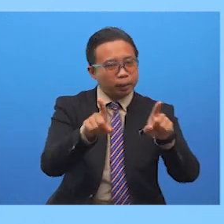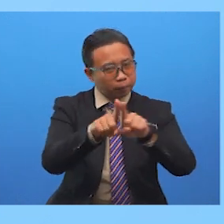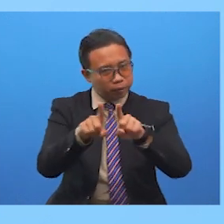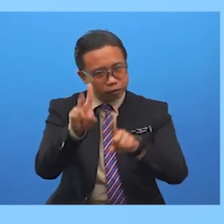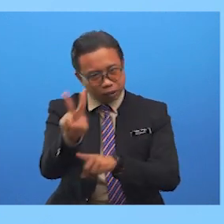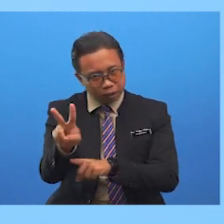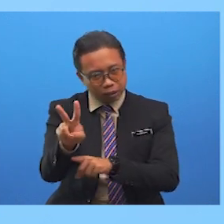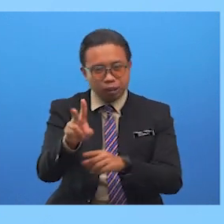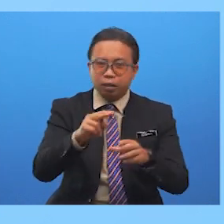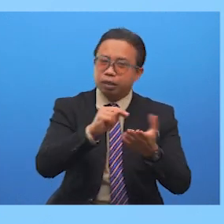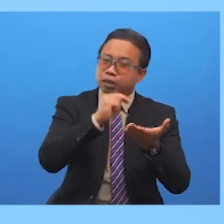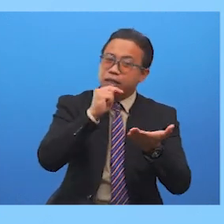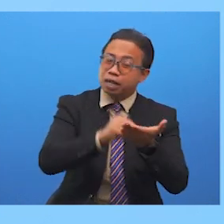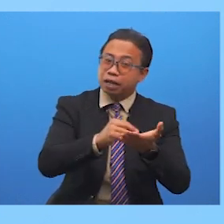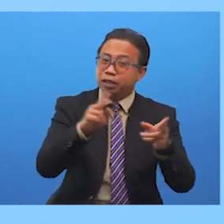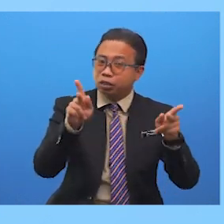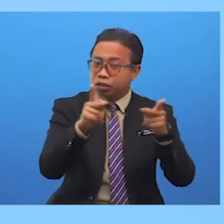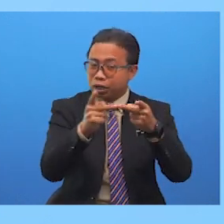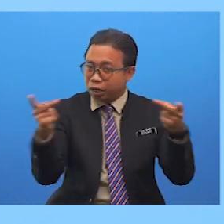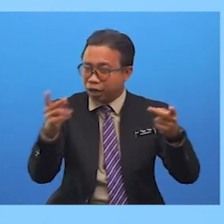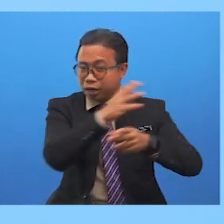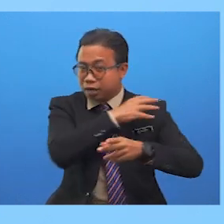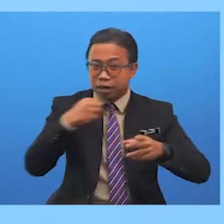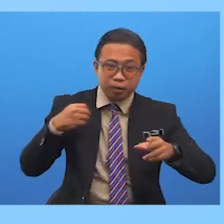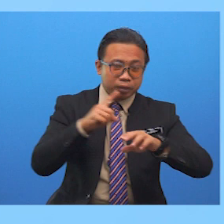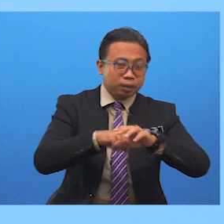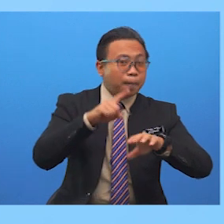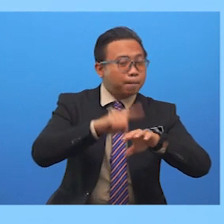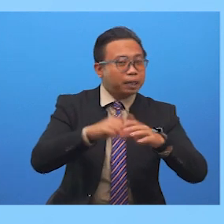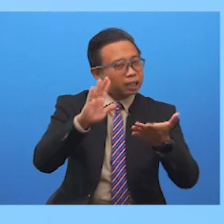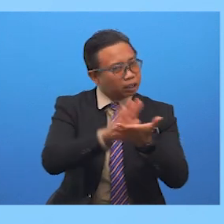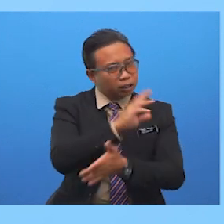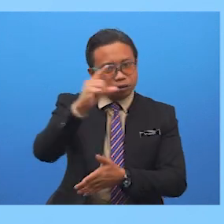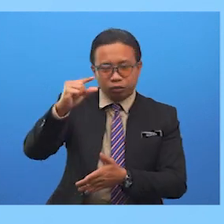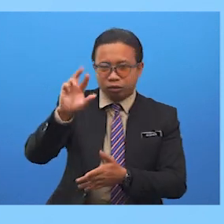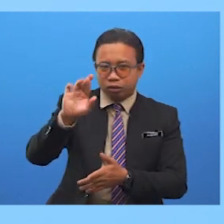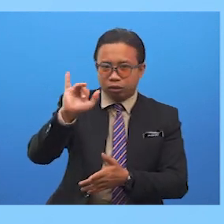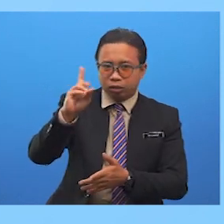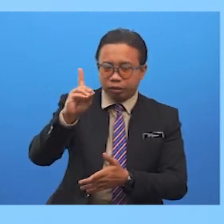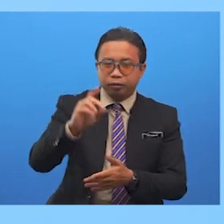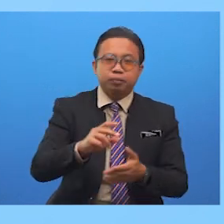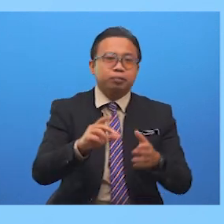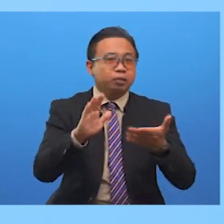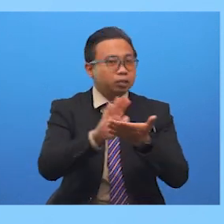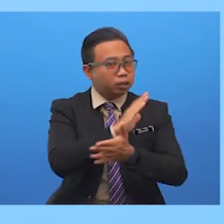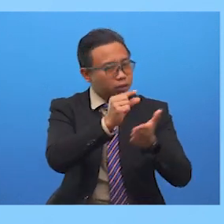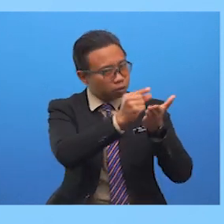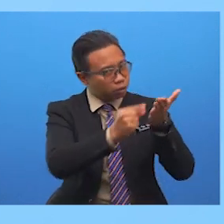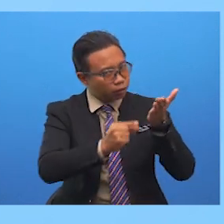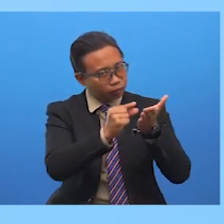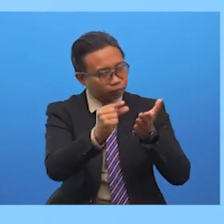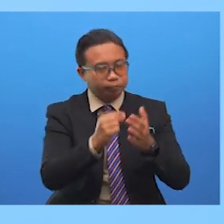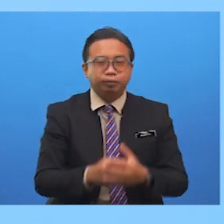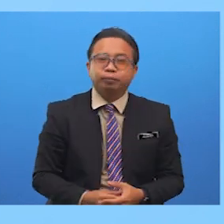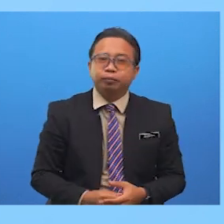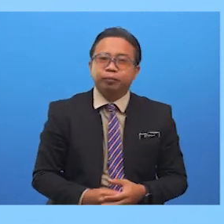nilai jarak dan mase fad kertas Grey atau kertas walaupun dan